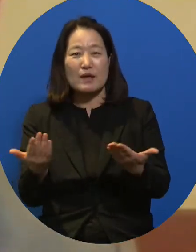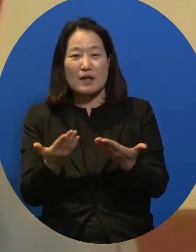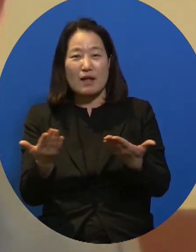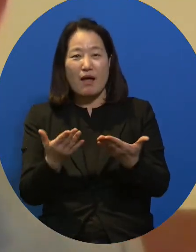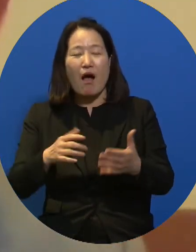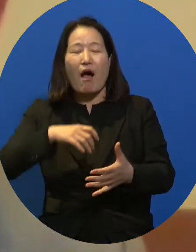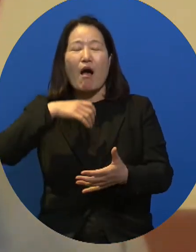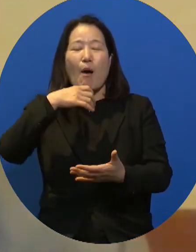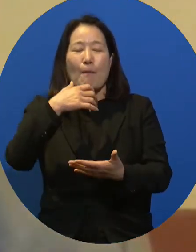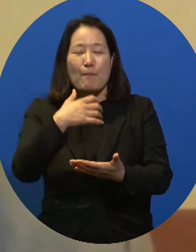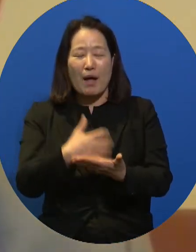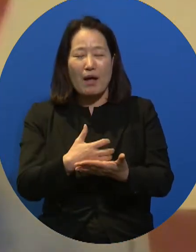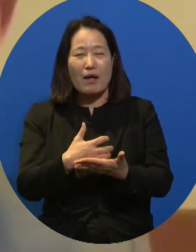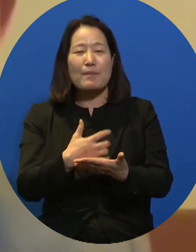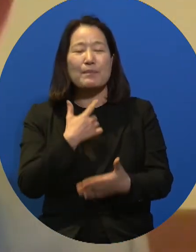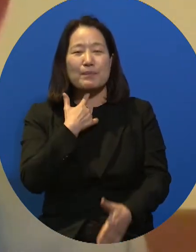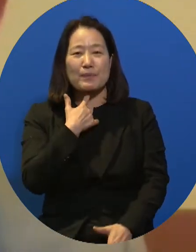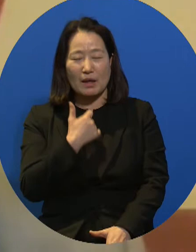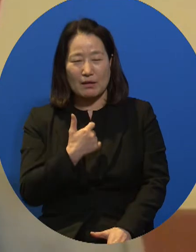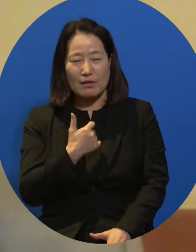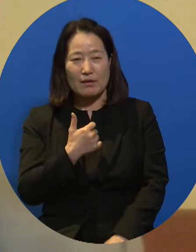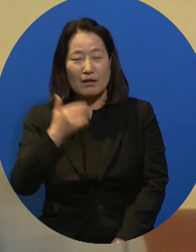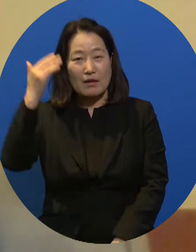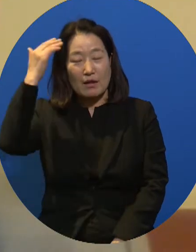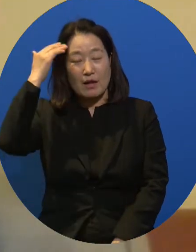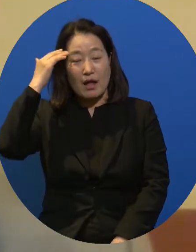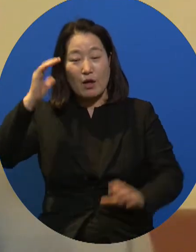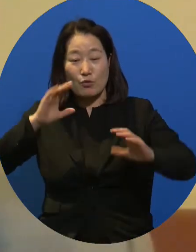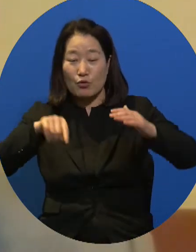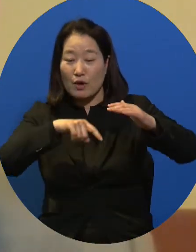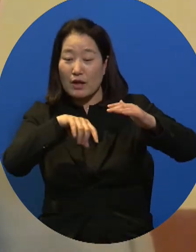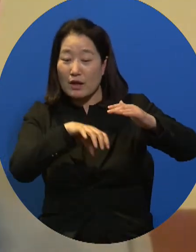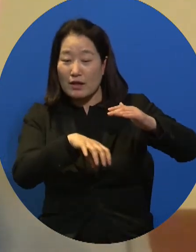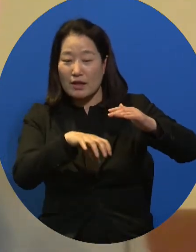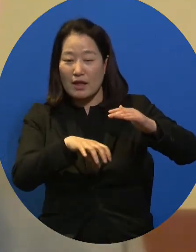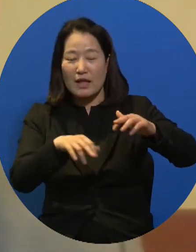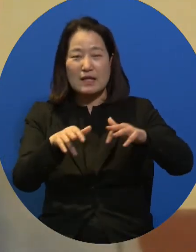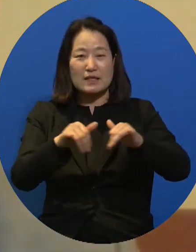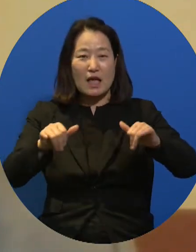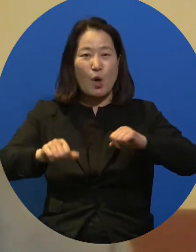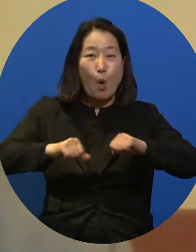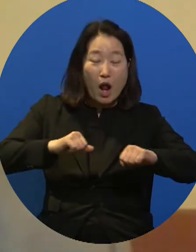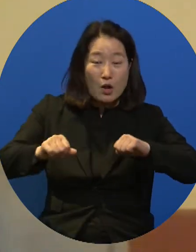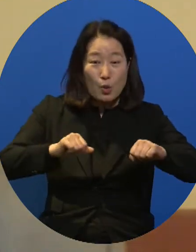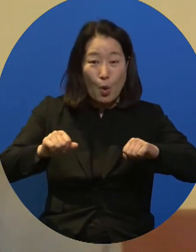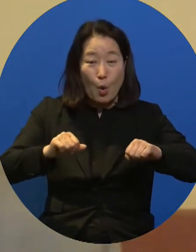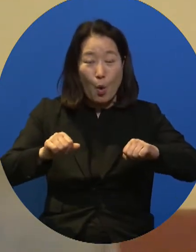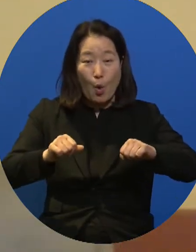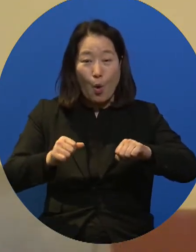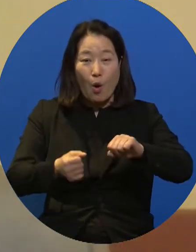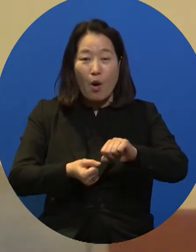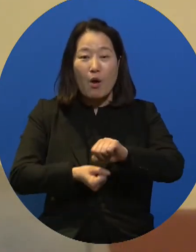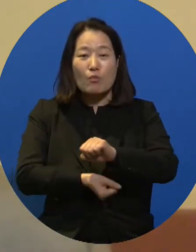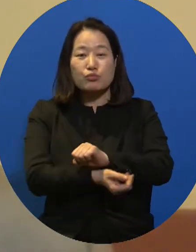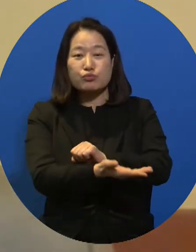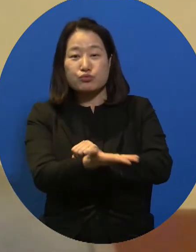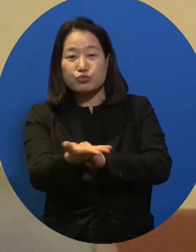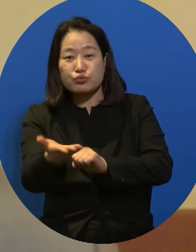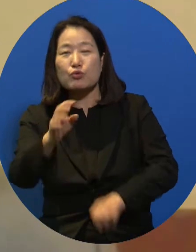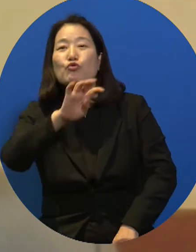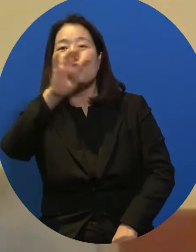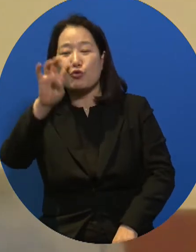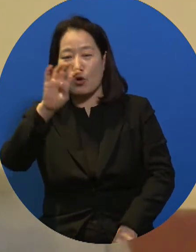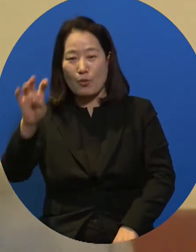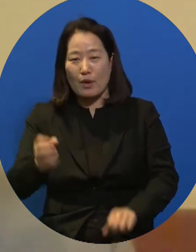감명을 받았고, 한국에서의 이런 장애인 권리를 위한 활동이 유럽에도 영향을 미치고 또 유럽의